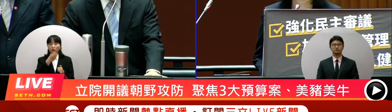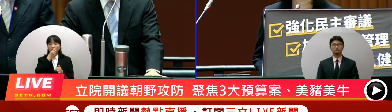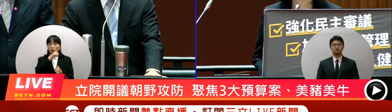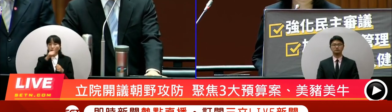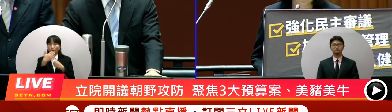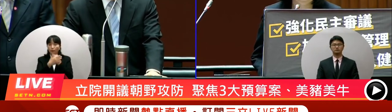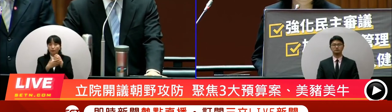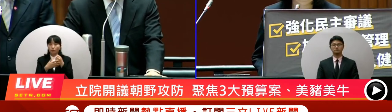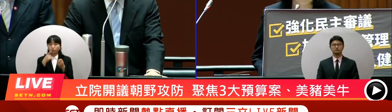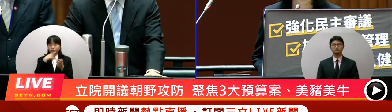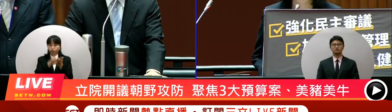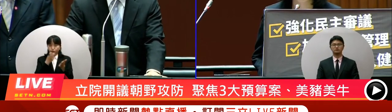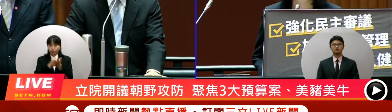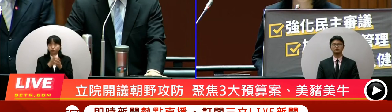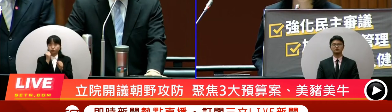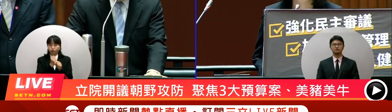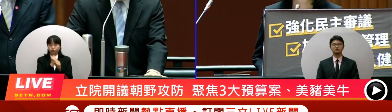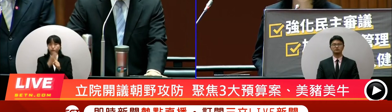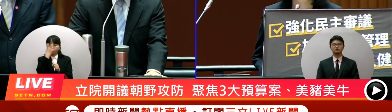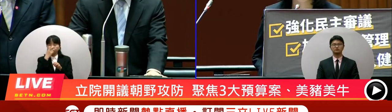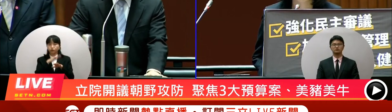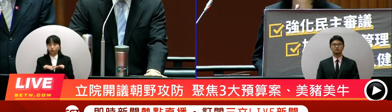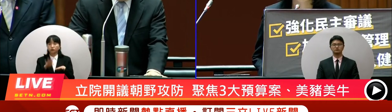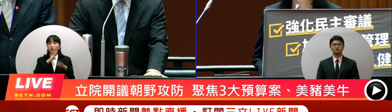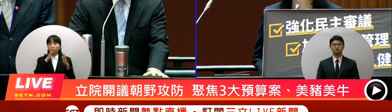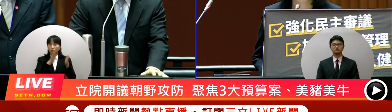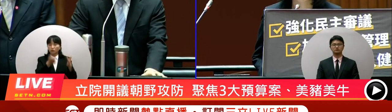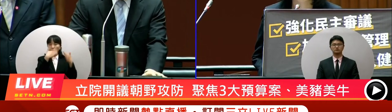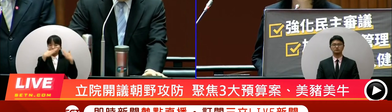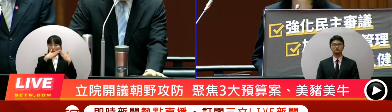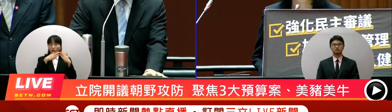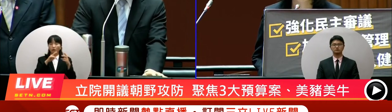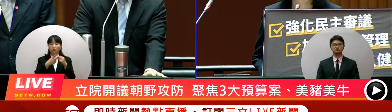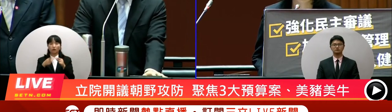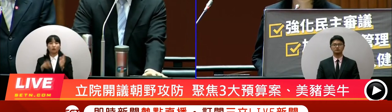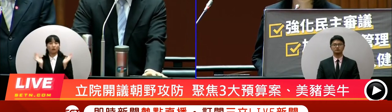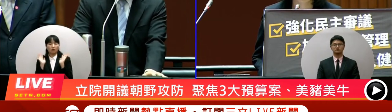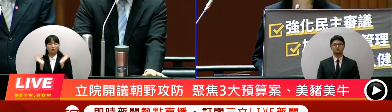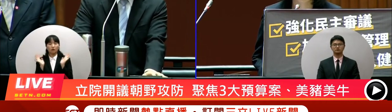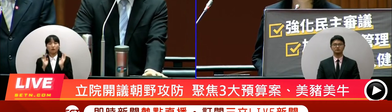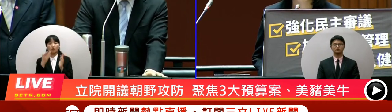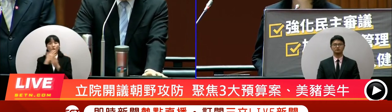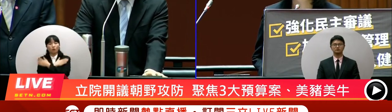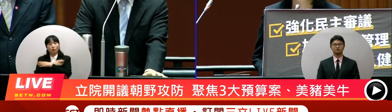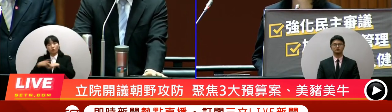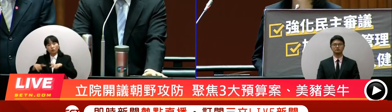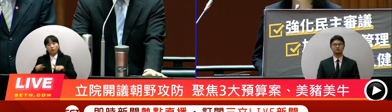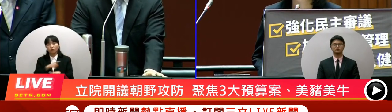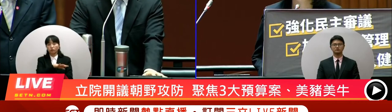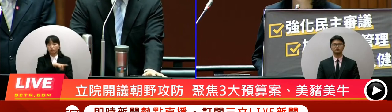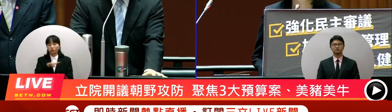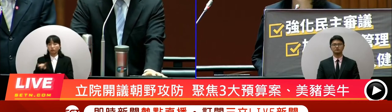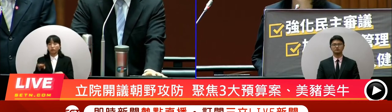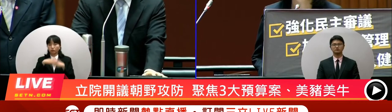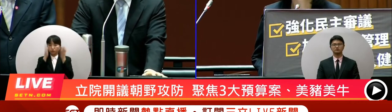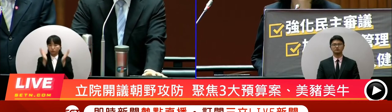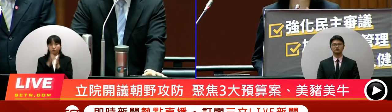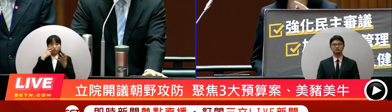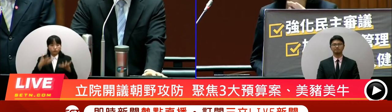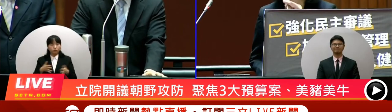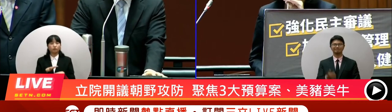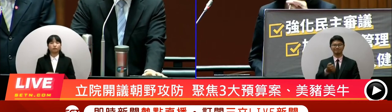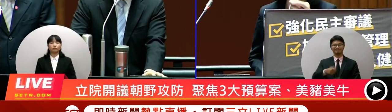一定严格做到，尤其对于校园、对于孩子、幼儿园等等我们更是重视。